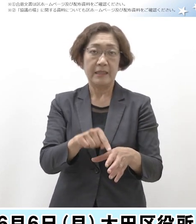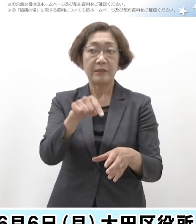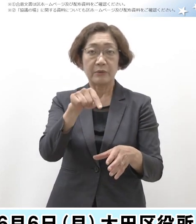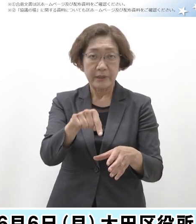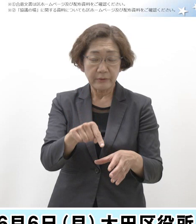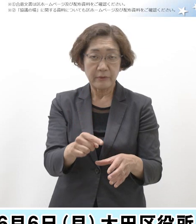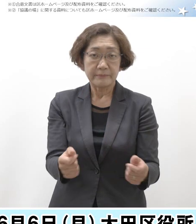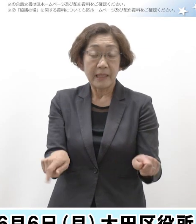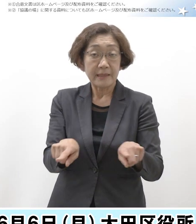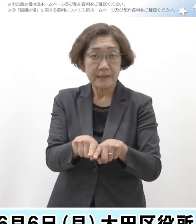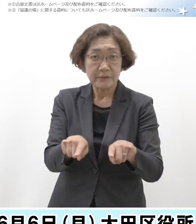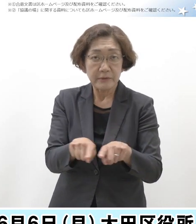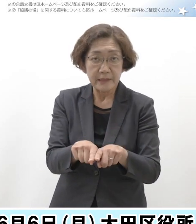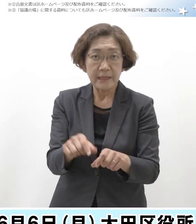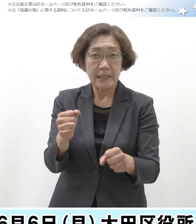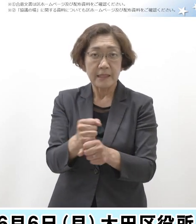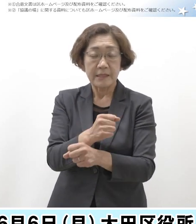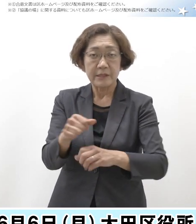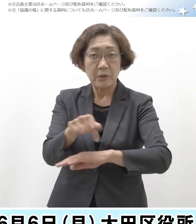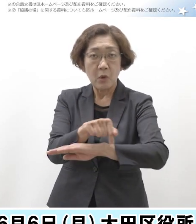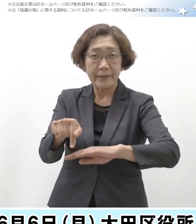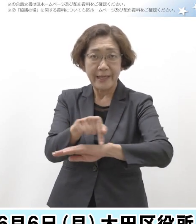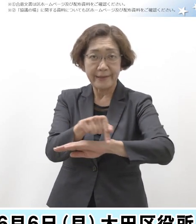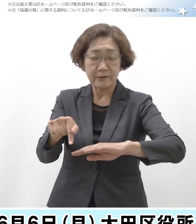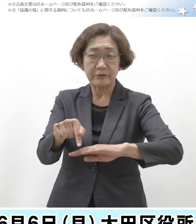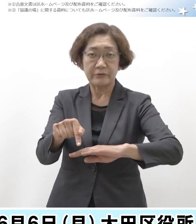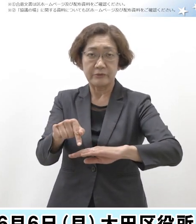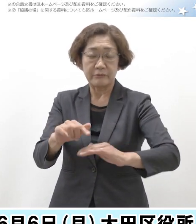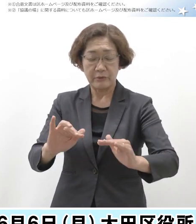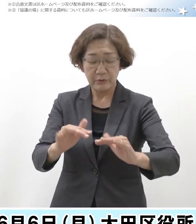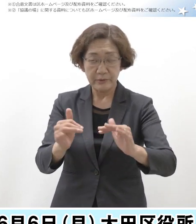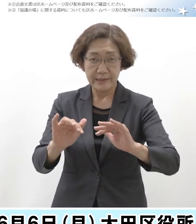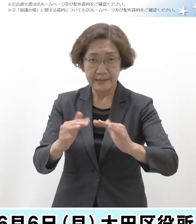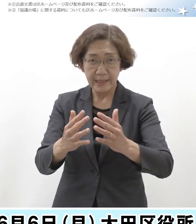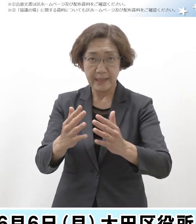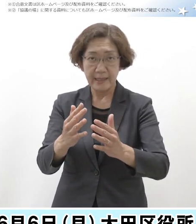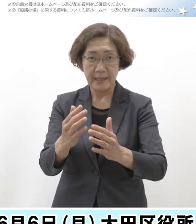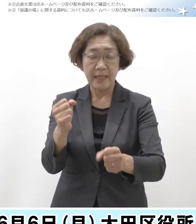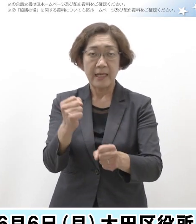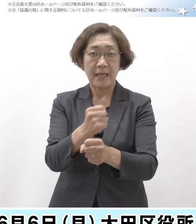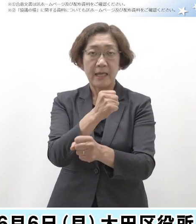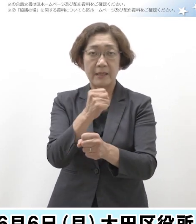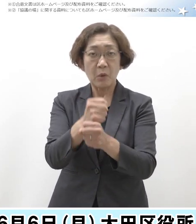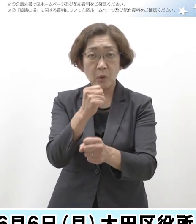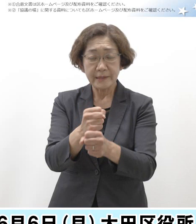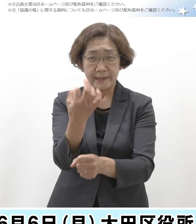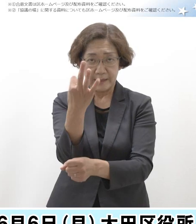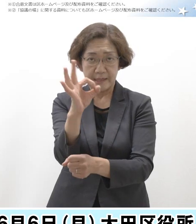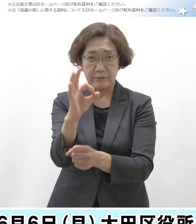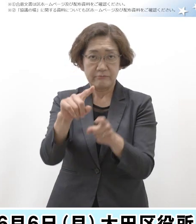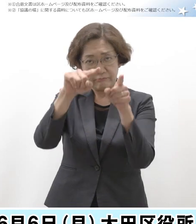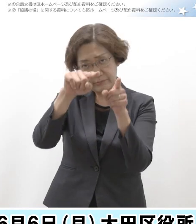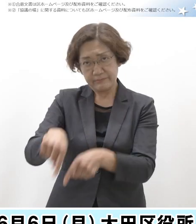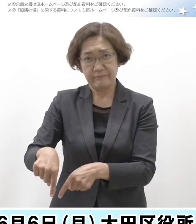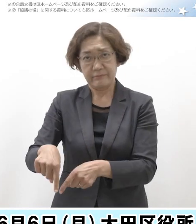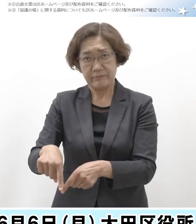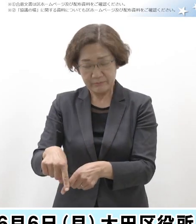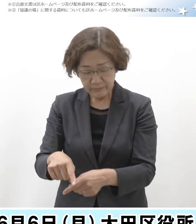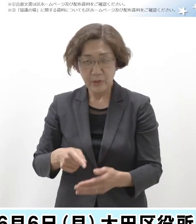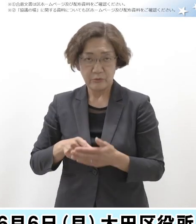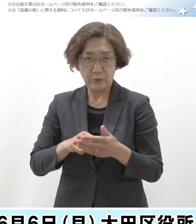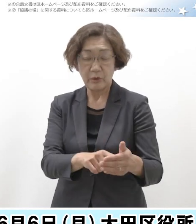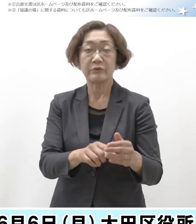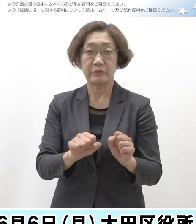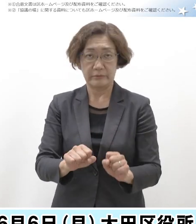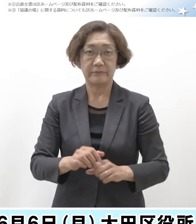討にあたりまして、事業費の圧縮に努めること。4点目として、本事業の都